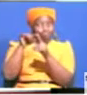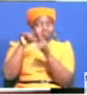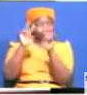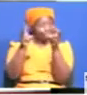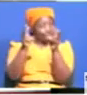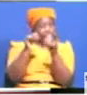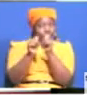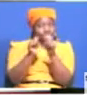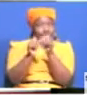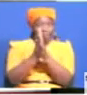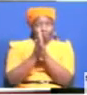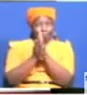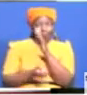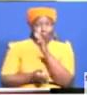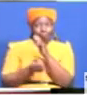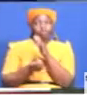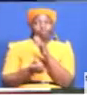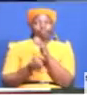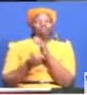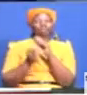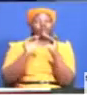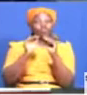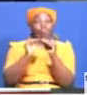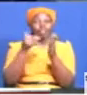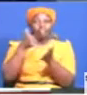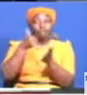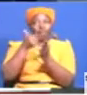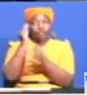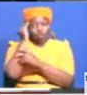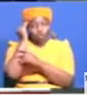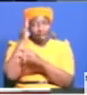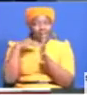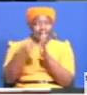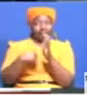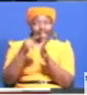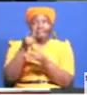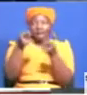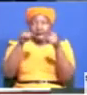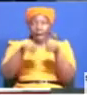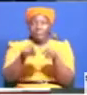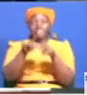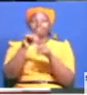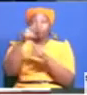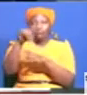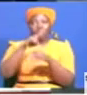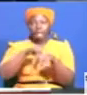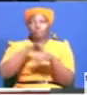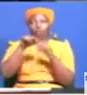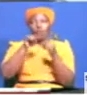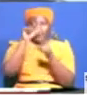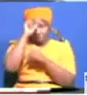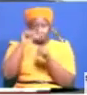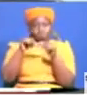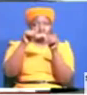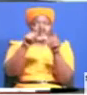mafunzo, usawishaji sera na uhusishaji wa elimu na viwanda limewadia wakati ufaao, wakati taifa likiendelea kutekeleza mabadiliko ya